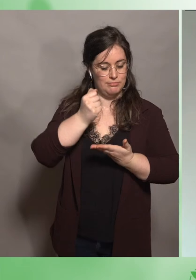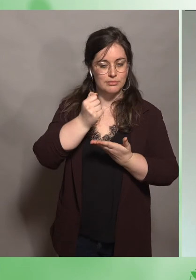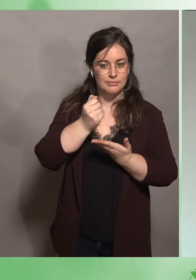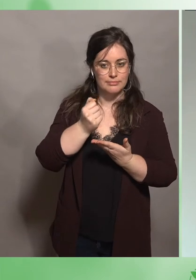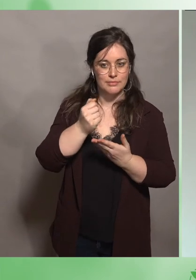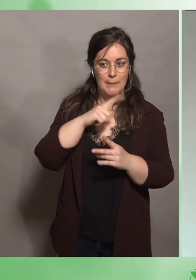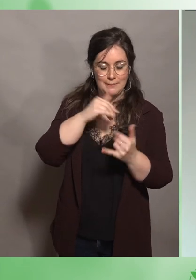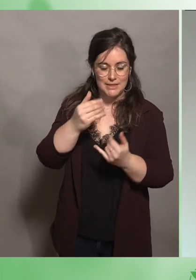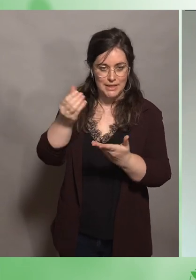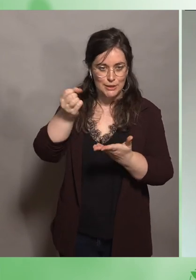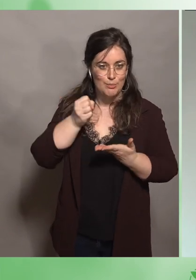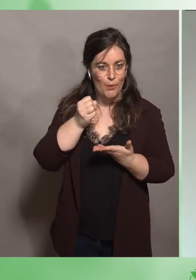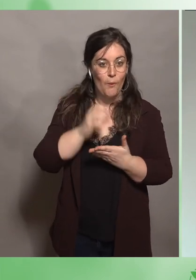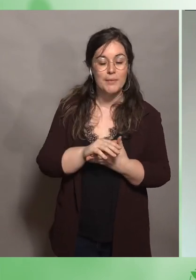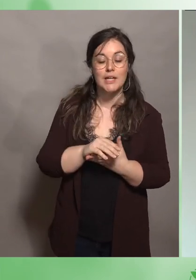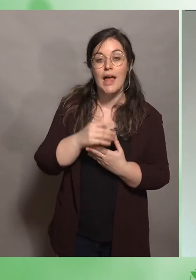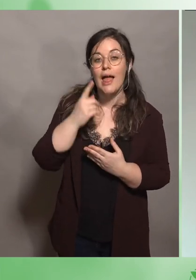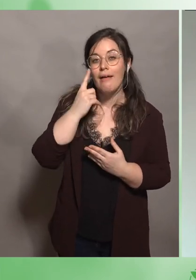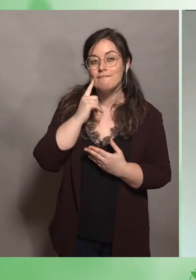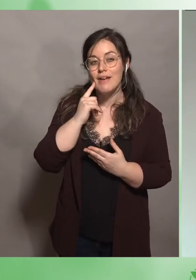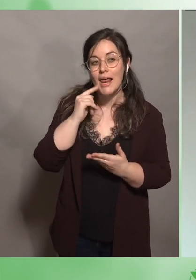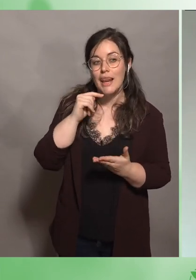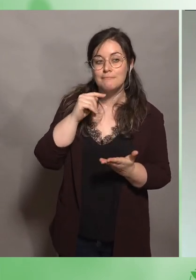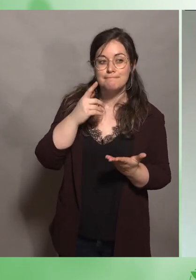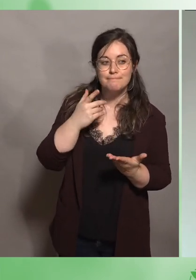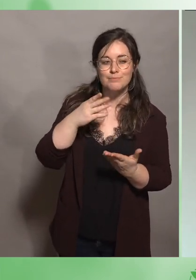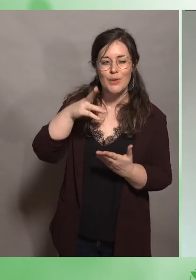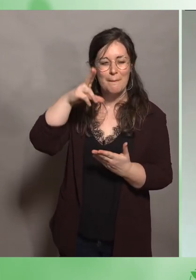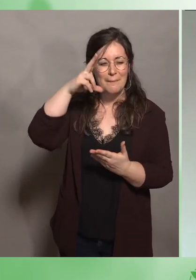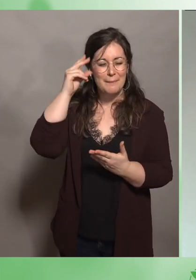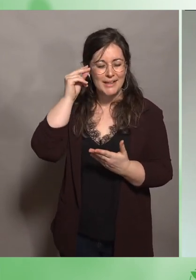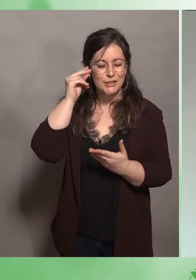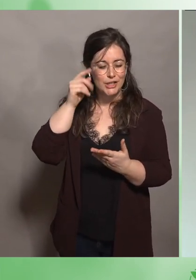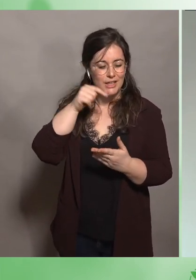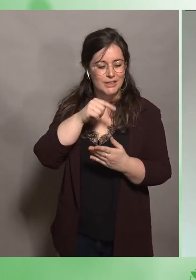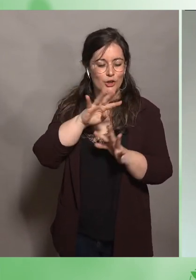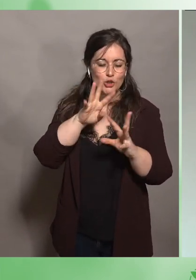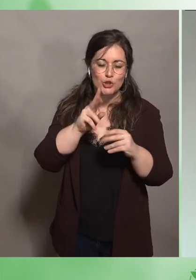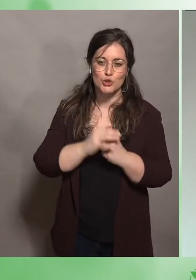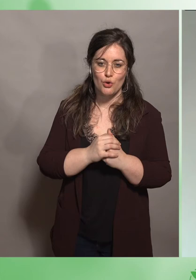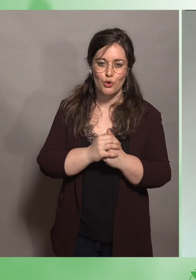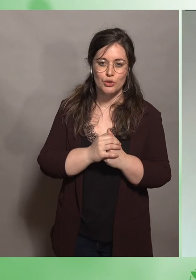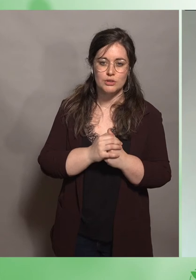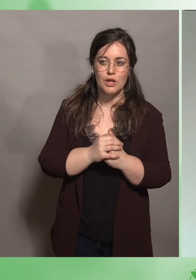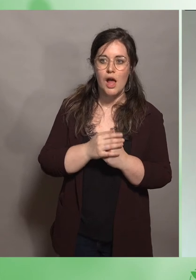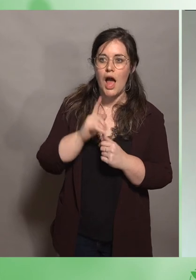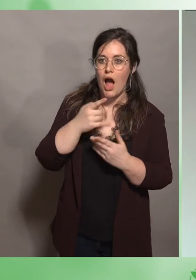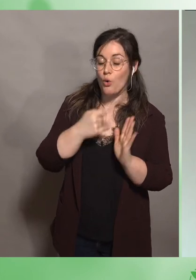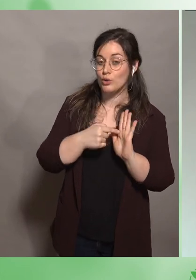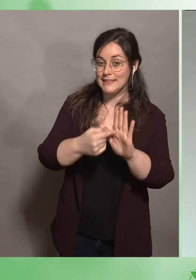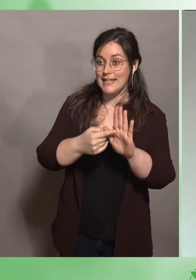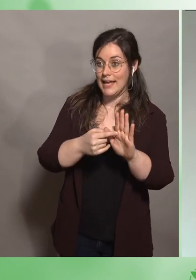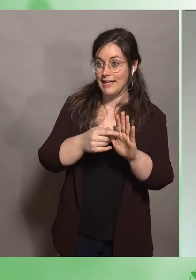wir bis dato bekommen haben, weil er einfach von der menschlichen Komponente so schön ist und es einfach ein Zeichen nach